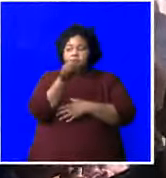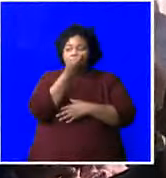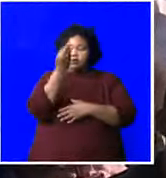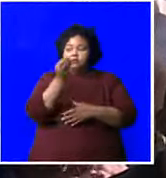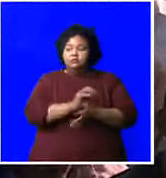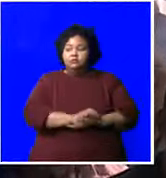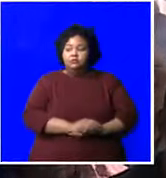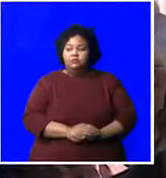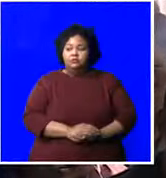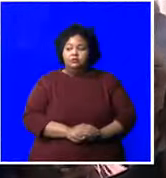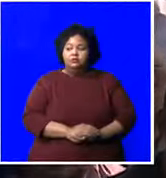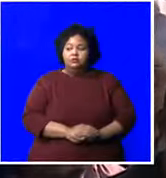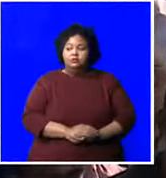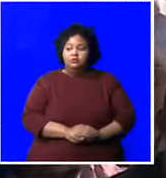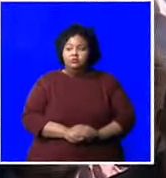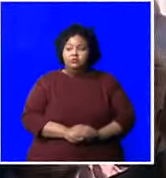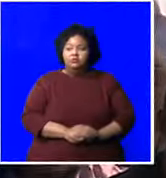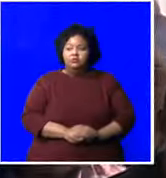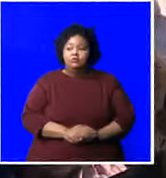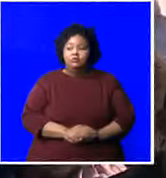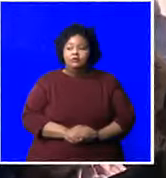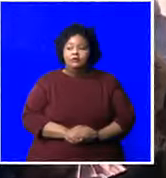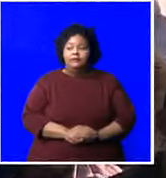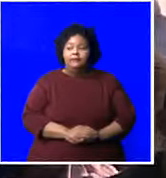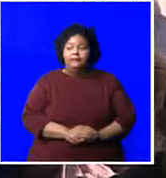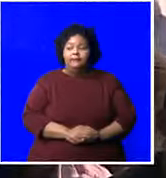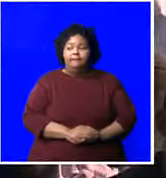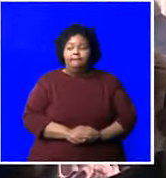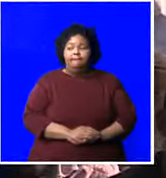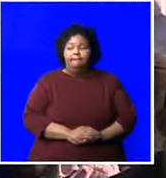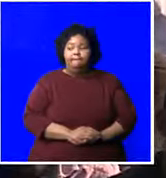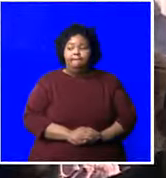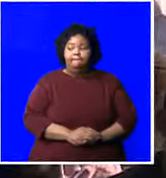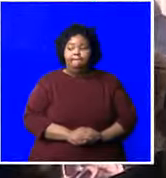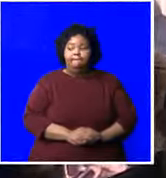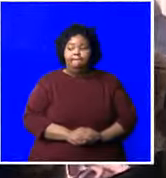Yeah.